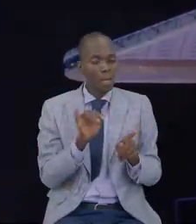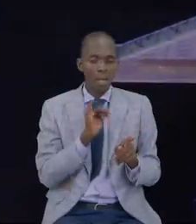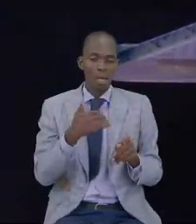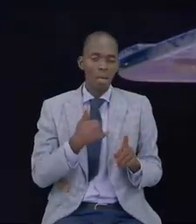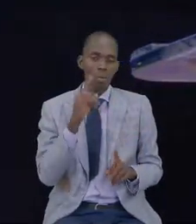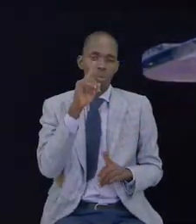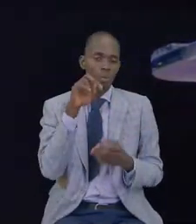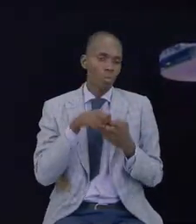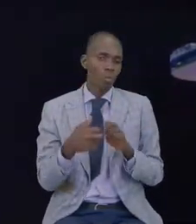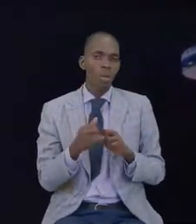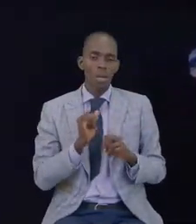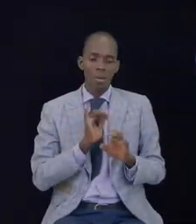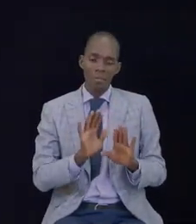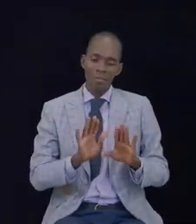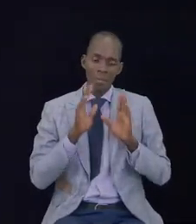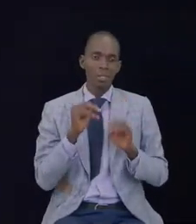roi.